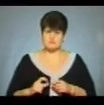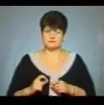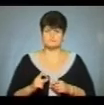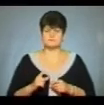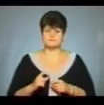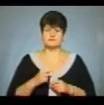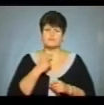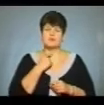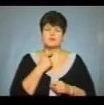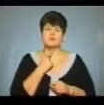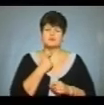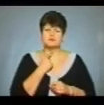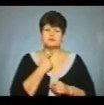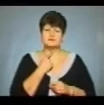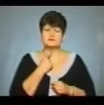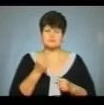голос